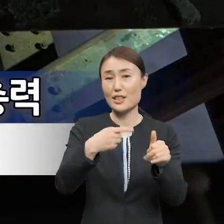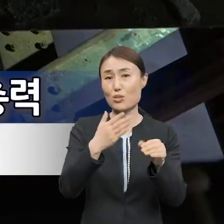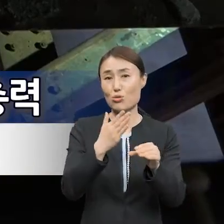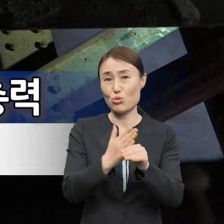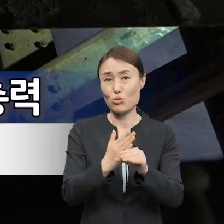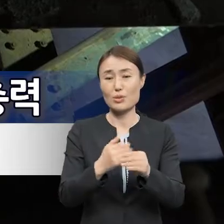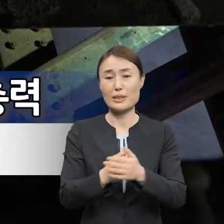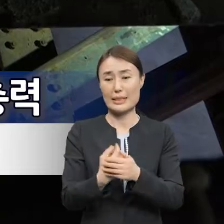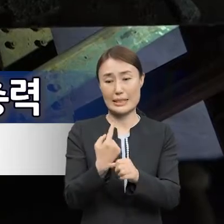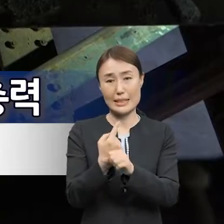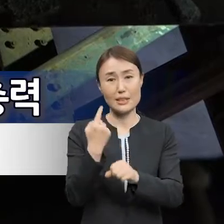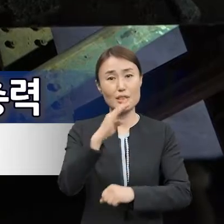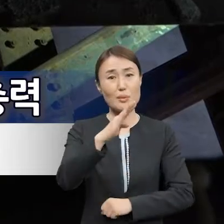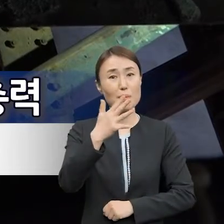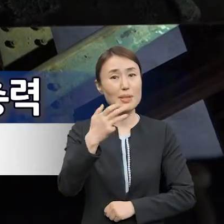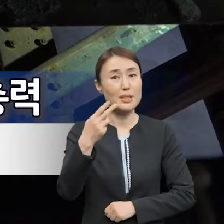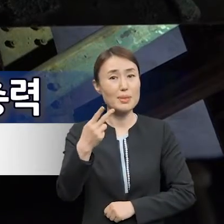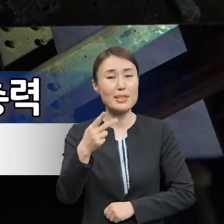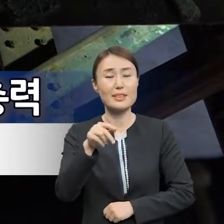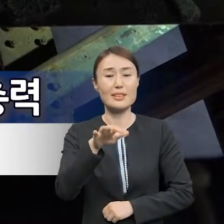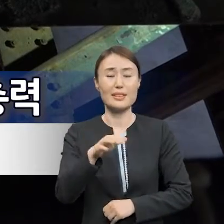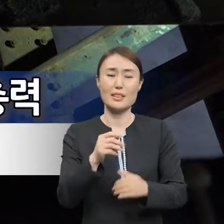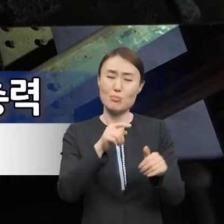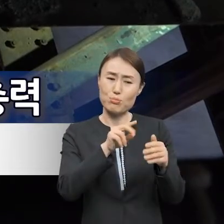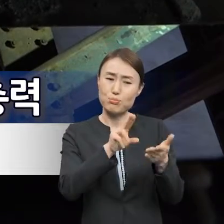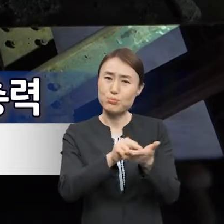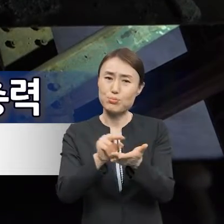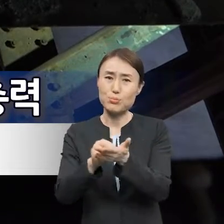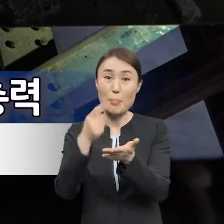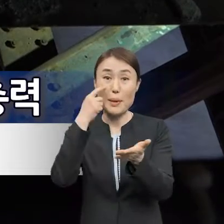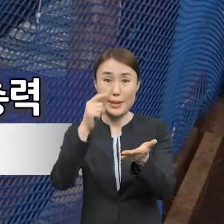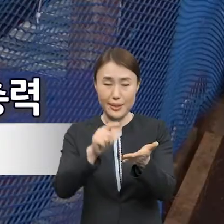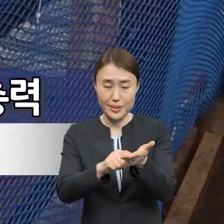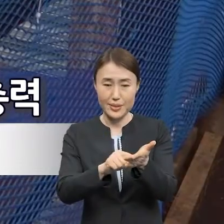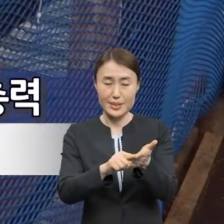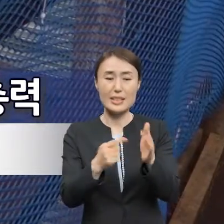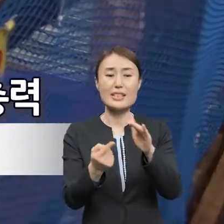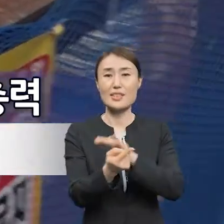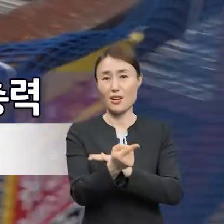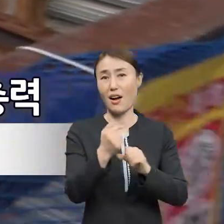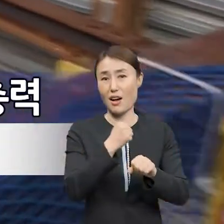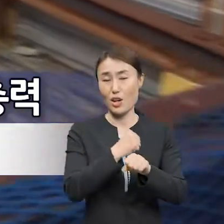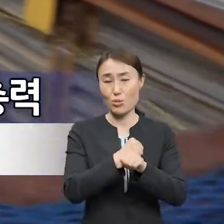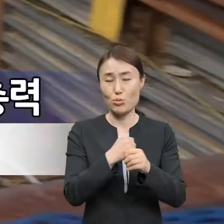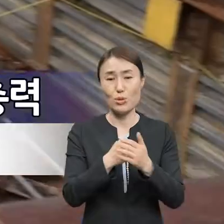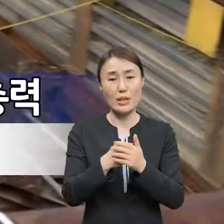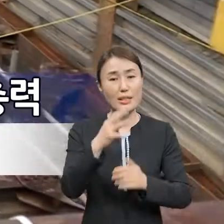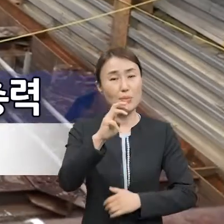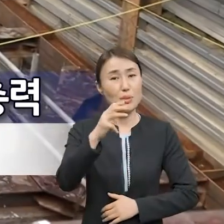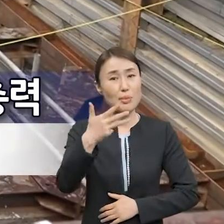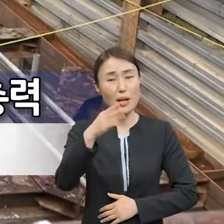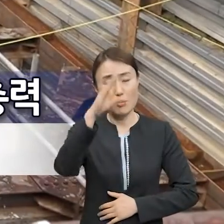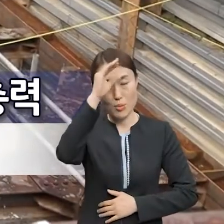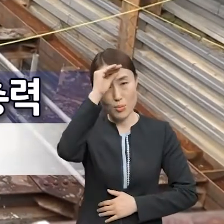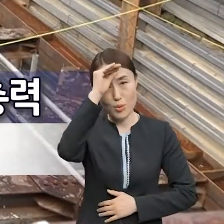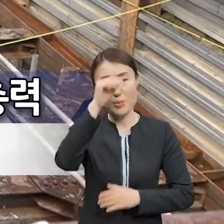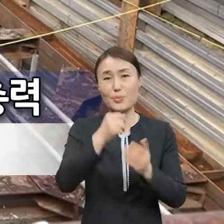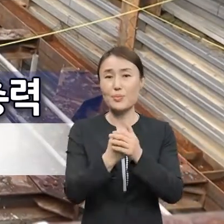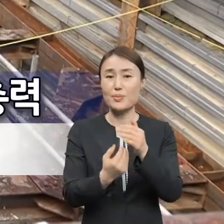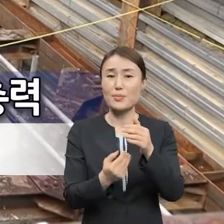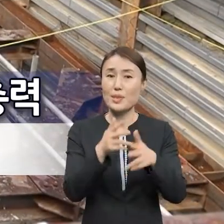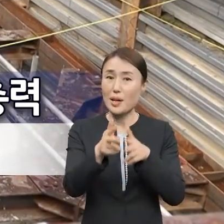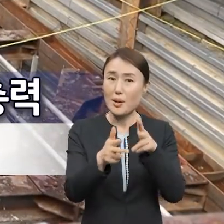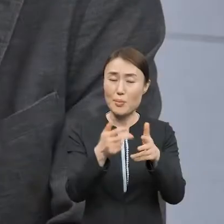지난해에는 482건의 지적사항을 시정조치하고 38건의 모범 사례를 발굴해 전 현장에